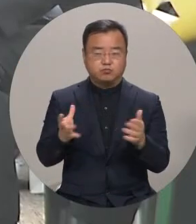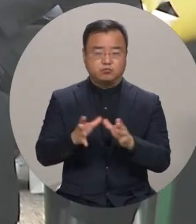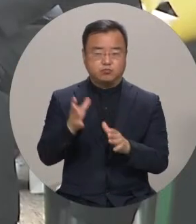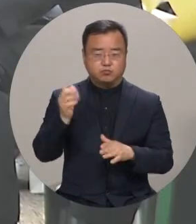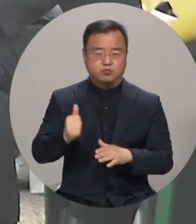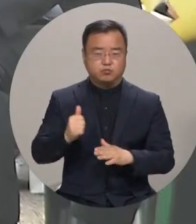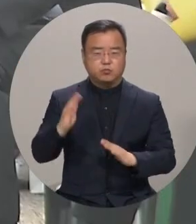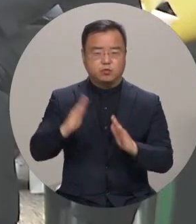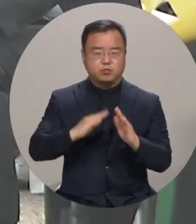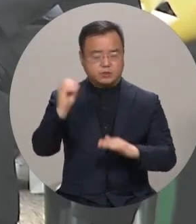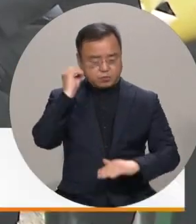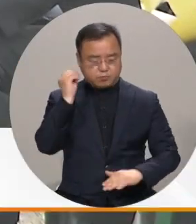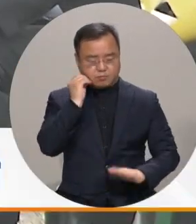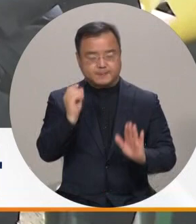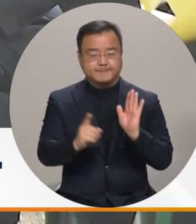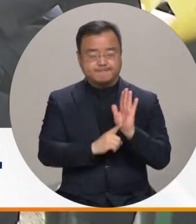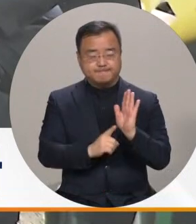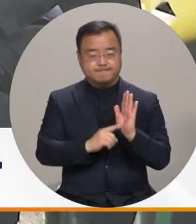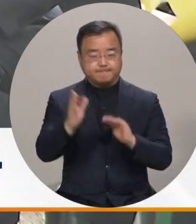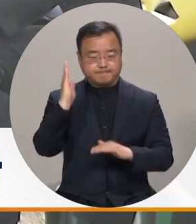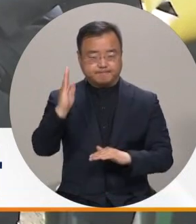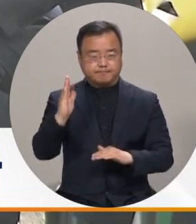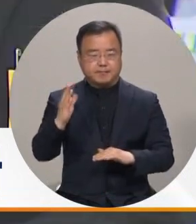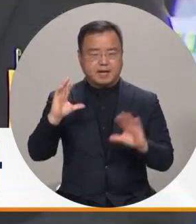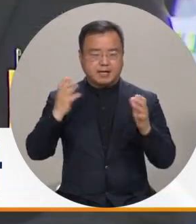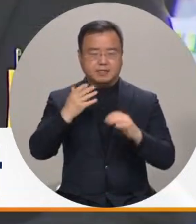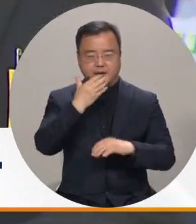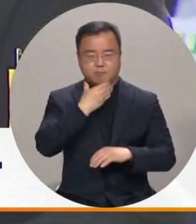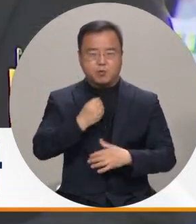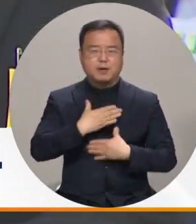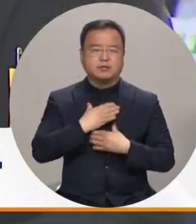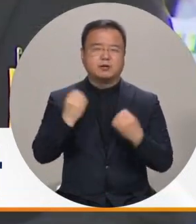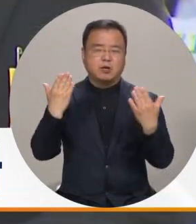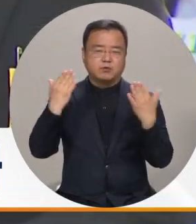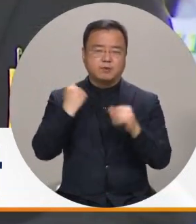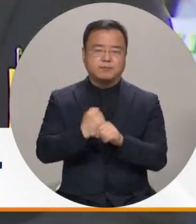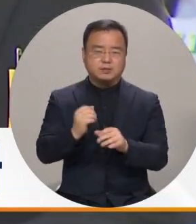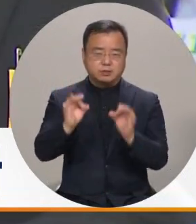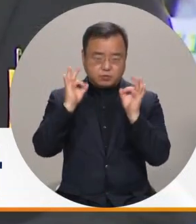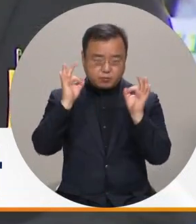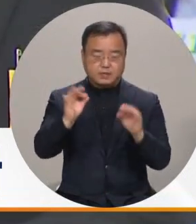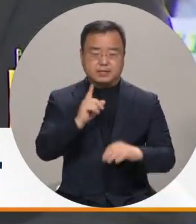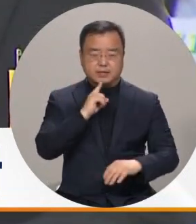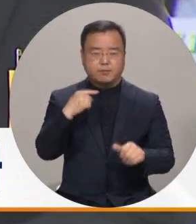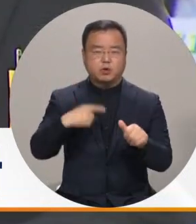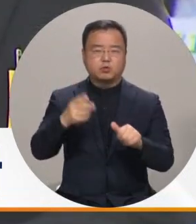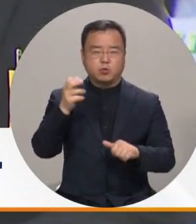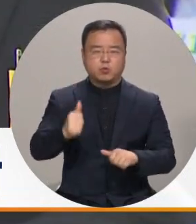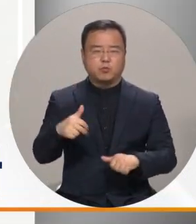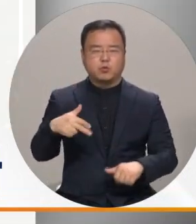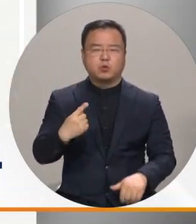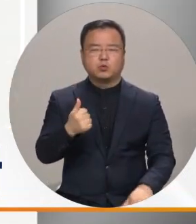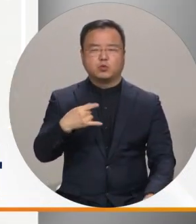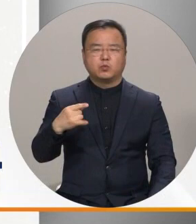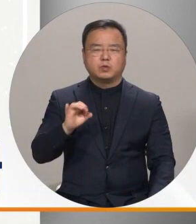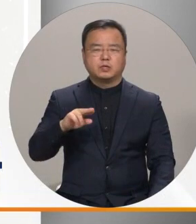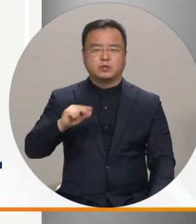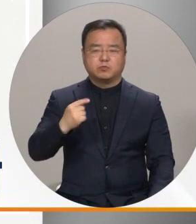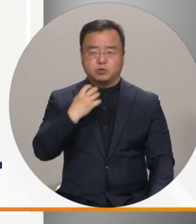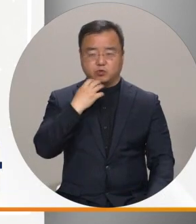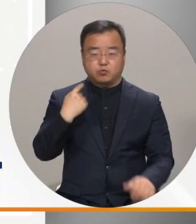아이들이 행복하고 안전한 학교를 만드는 데 최선을 다하겠다고 약속했습니다. 교육감 중에선 조희연 서울교육감과